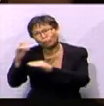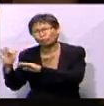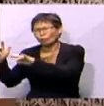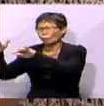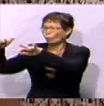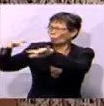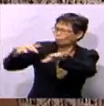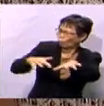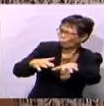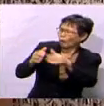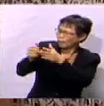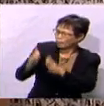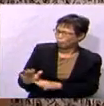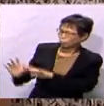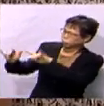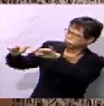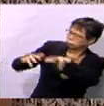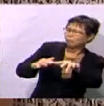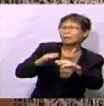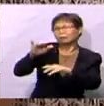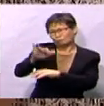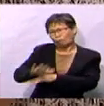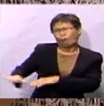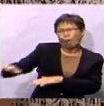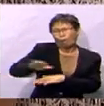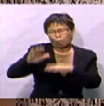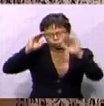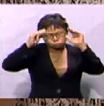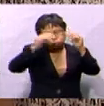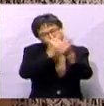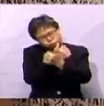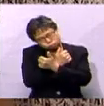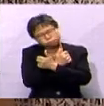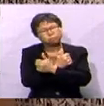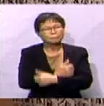barisan kepimpinan yang prihatin. Past like this kan,